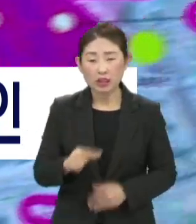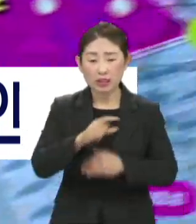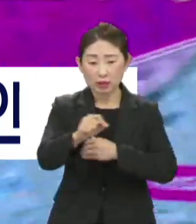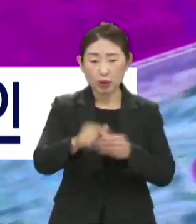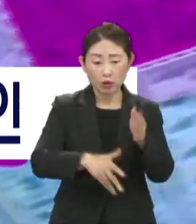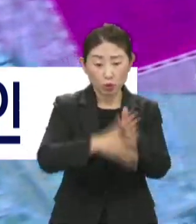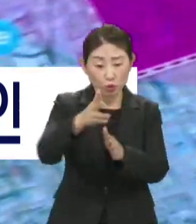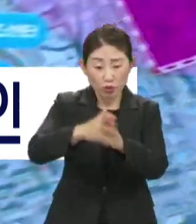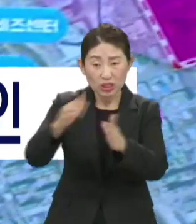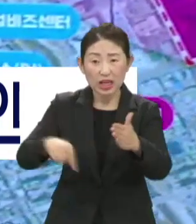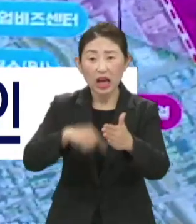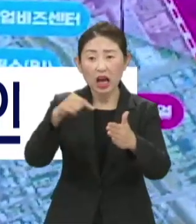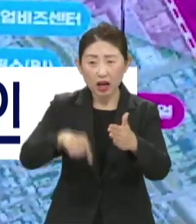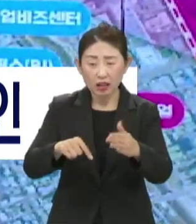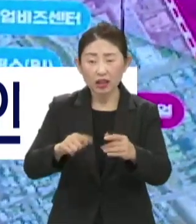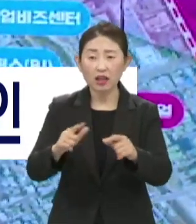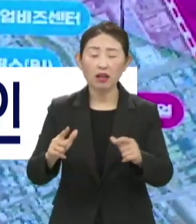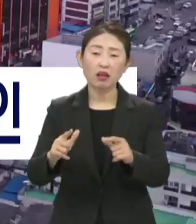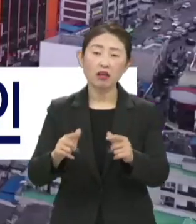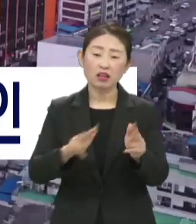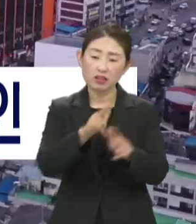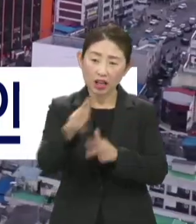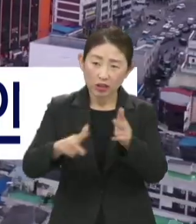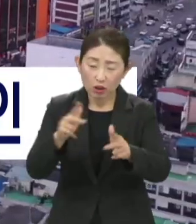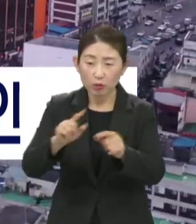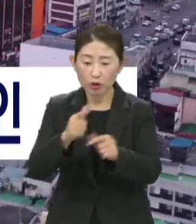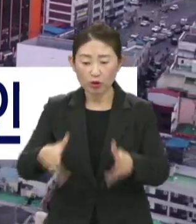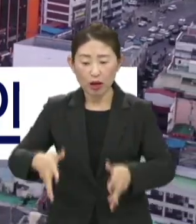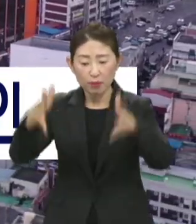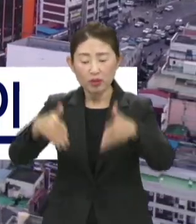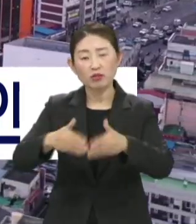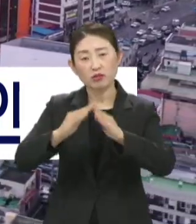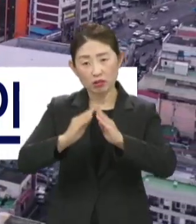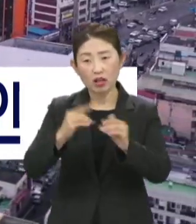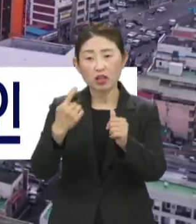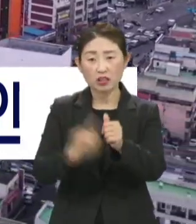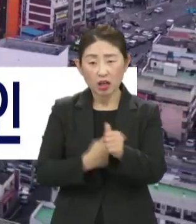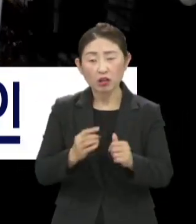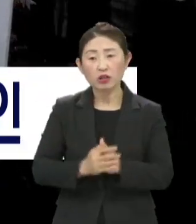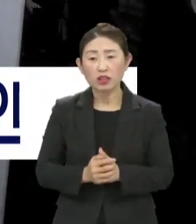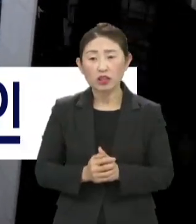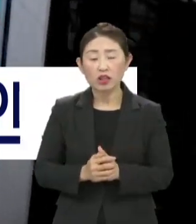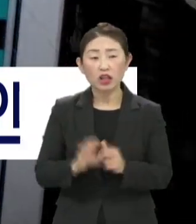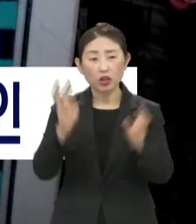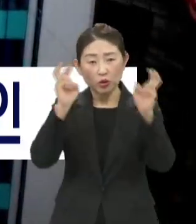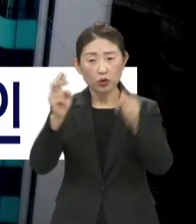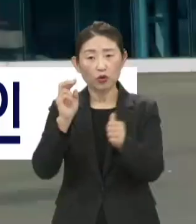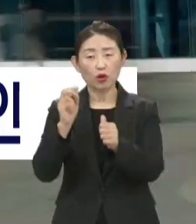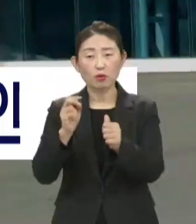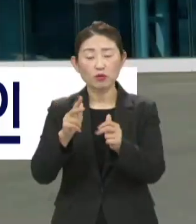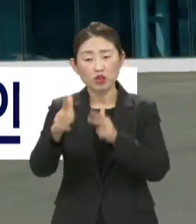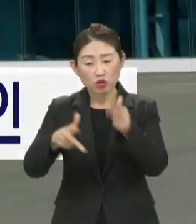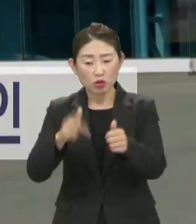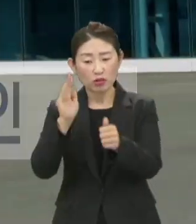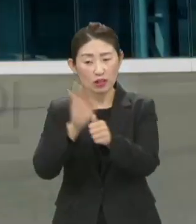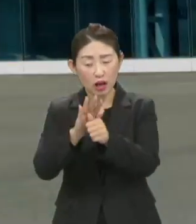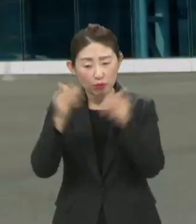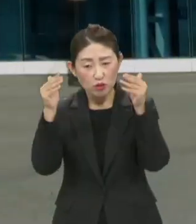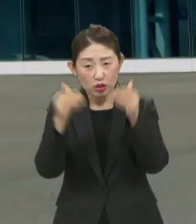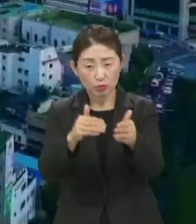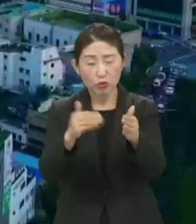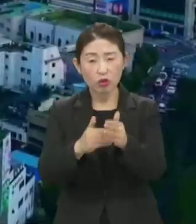대도시 도심에 산업과 주거 등 복합 혁신 공간을 조성하고 부처의 기업 지원 사업을 집중 켜